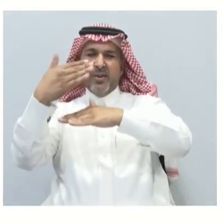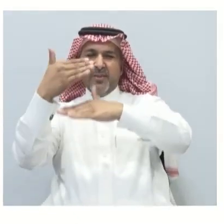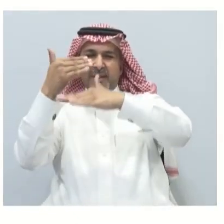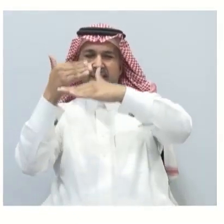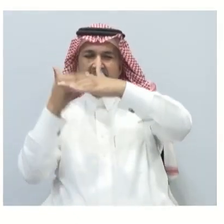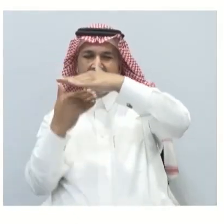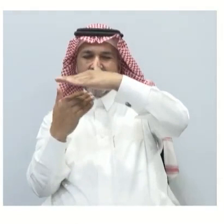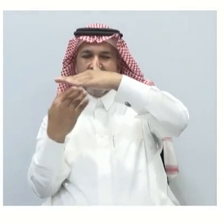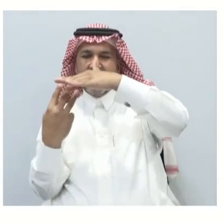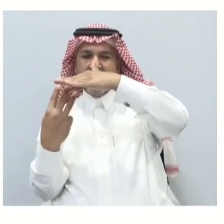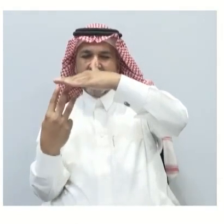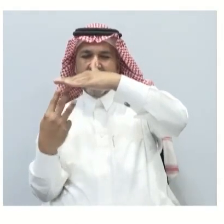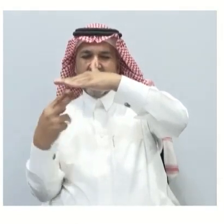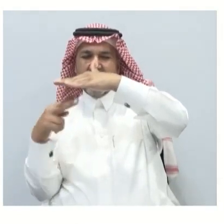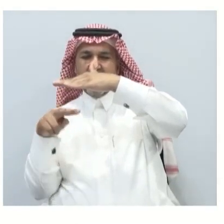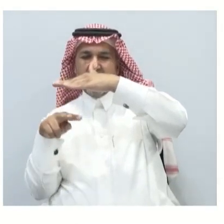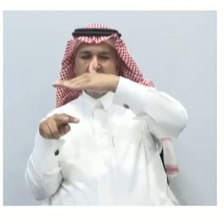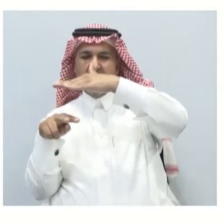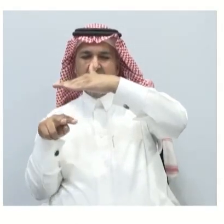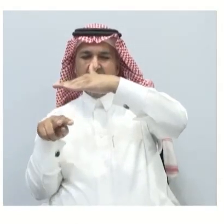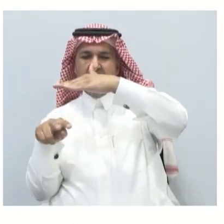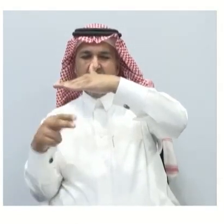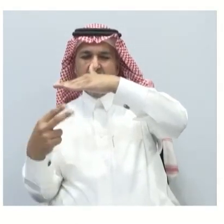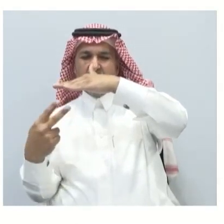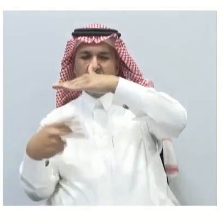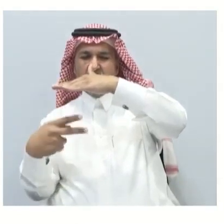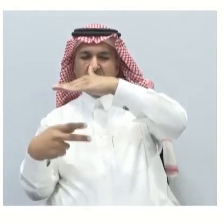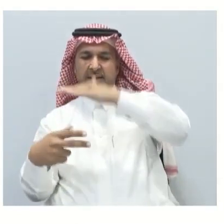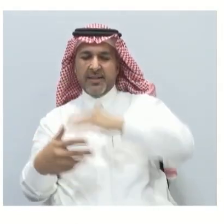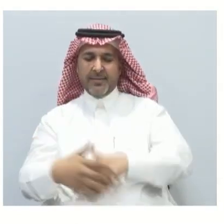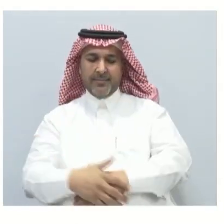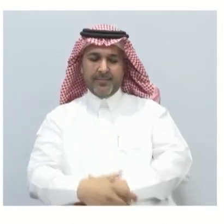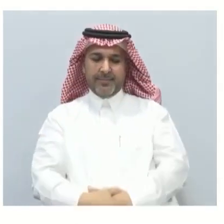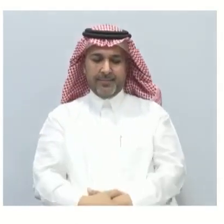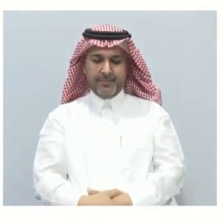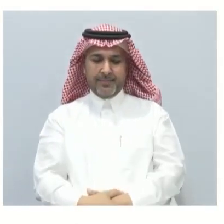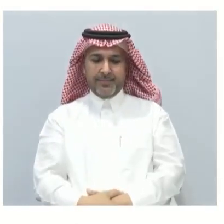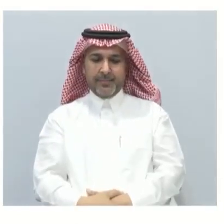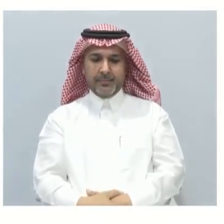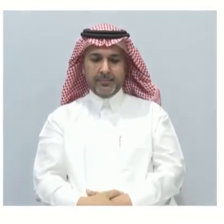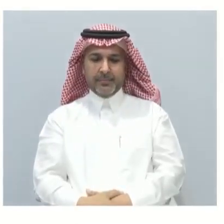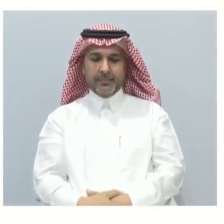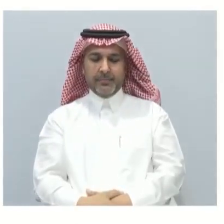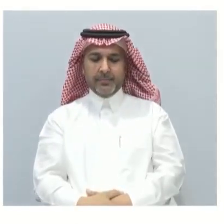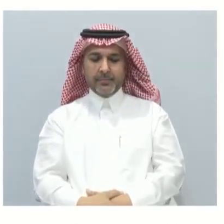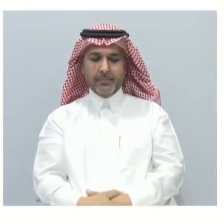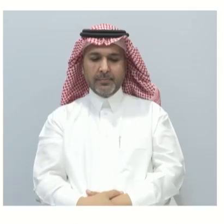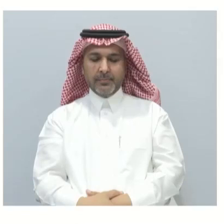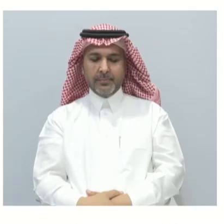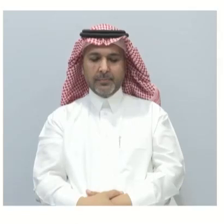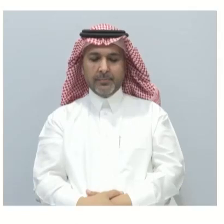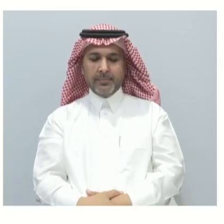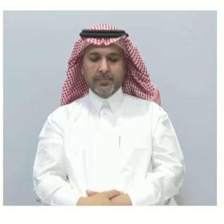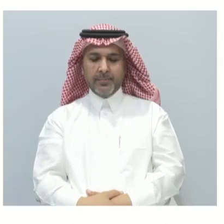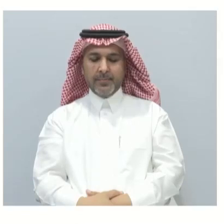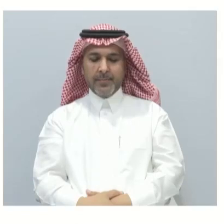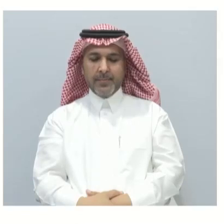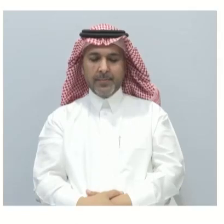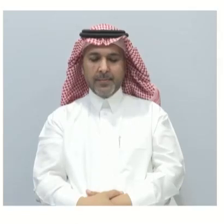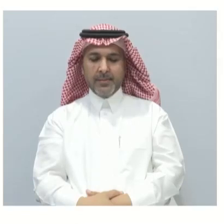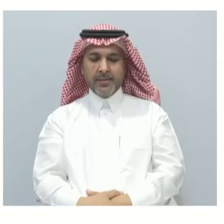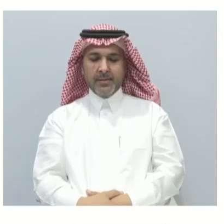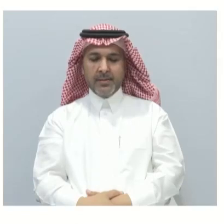شلت الاصفار الاربعه وتحت يبقى لك 320 بعد ما شلنا الاصفار بهذا الشكل كيف